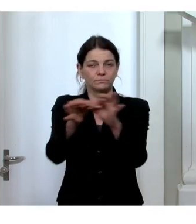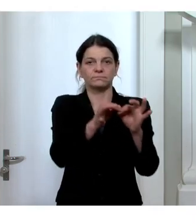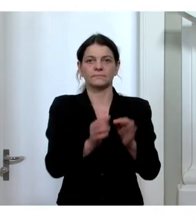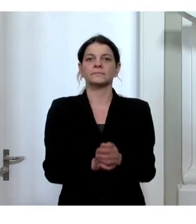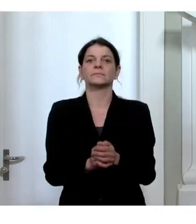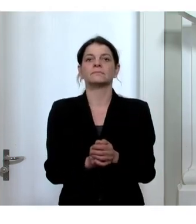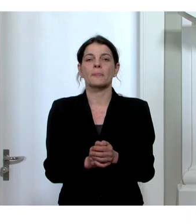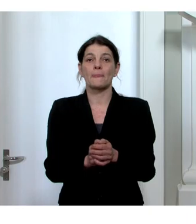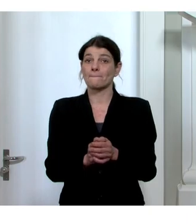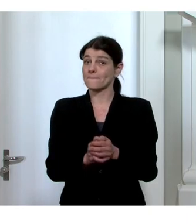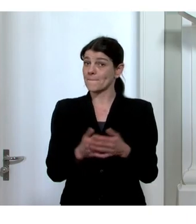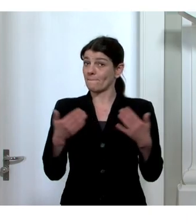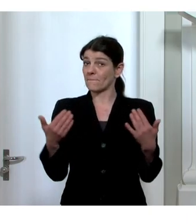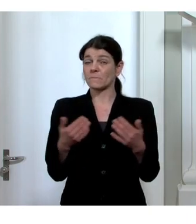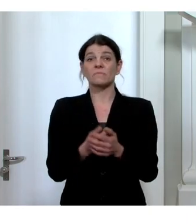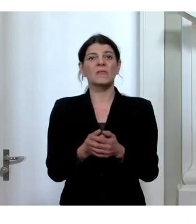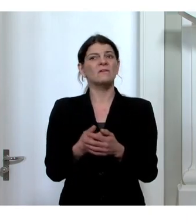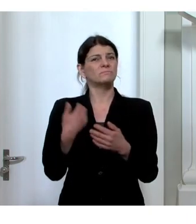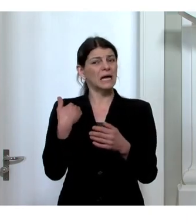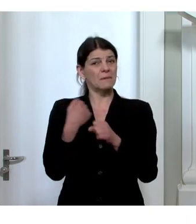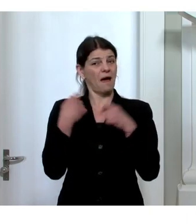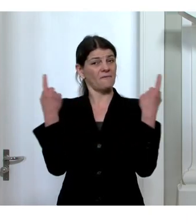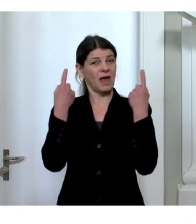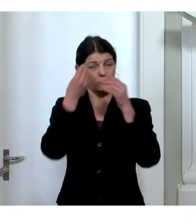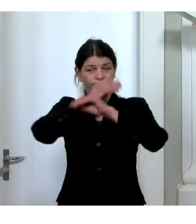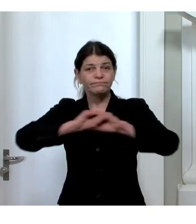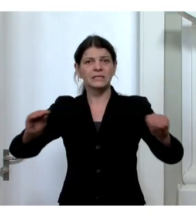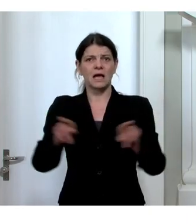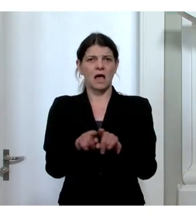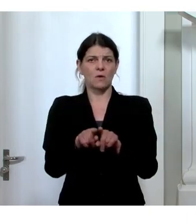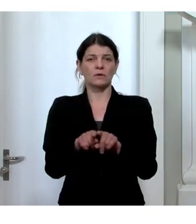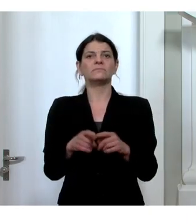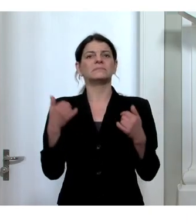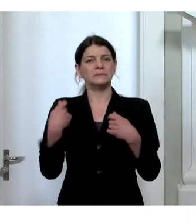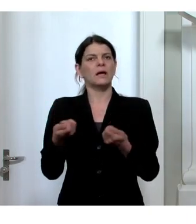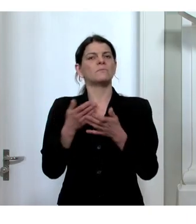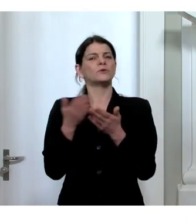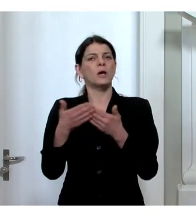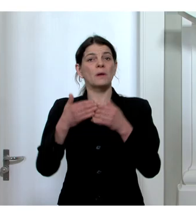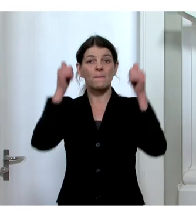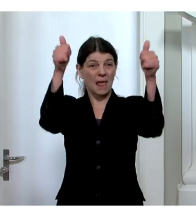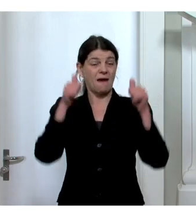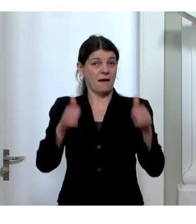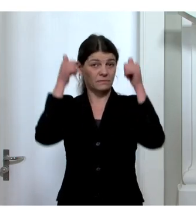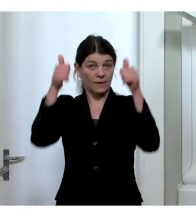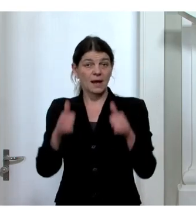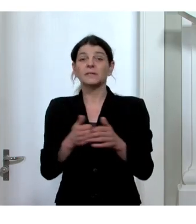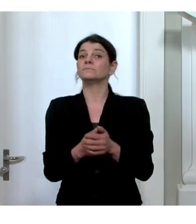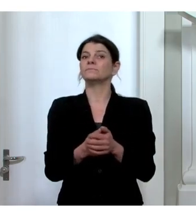Wir machen dazu Kampagnen und haben Plakatwände beklebt. Wir